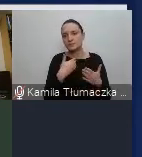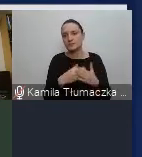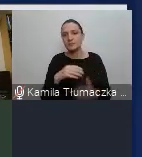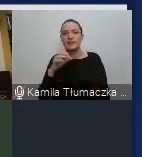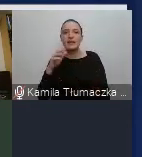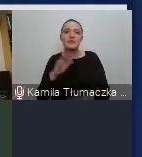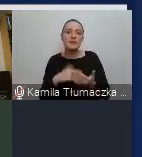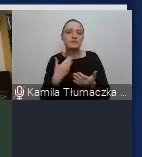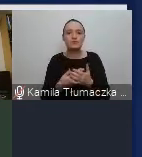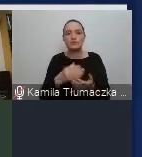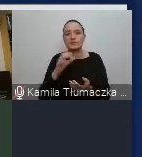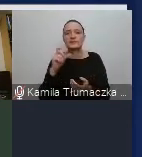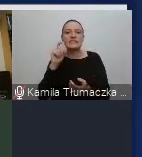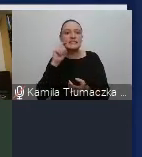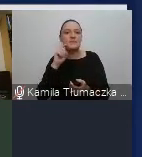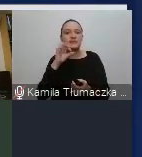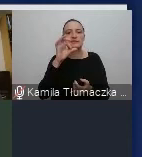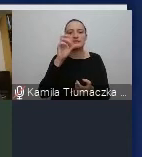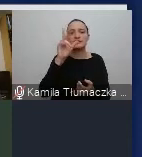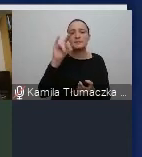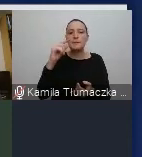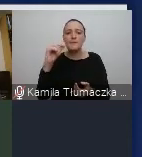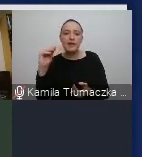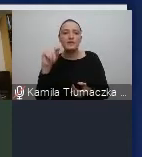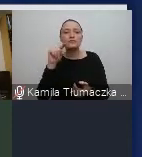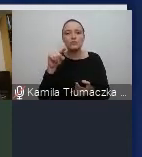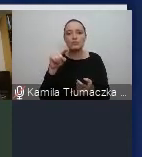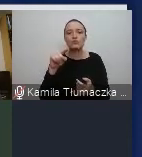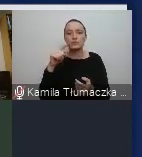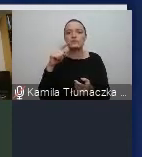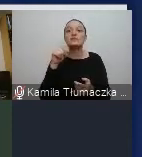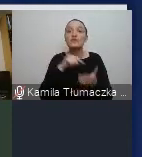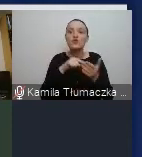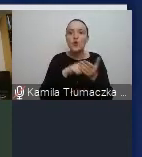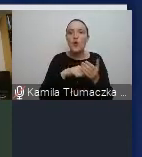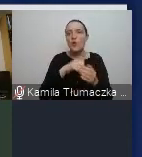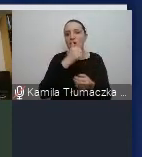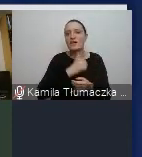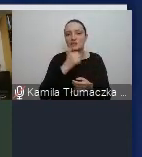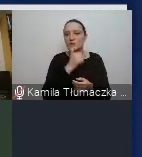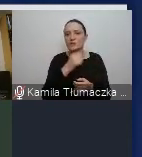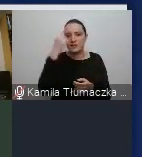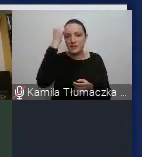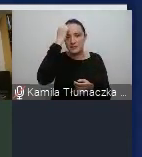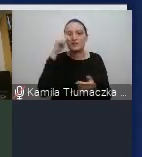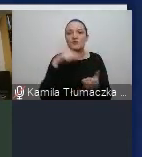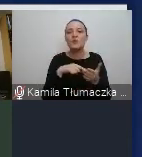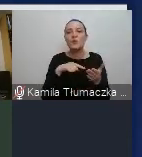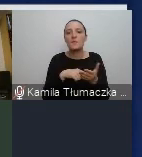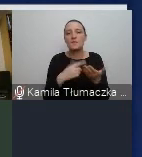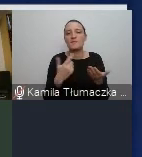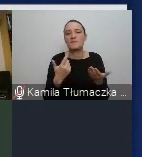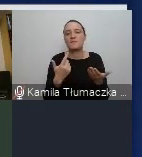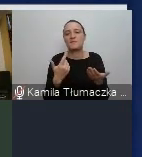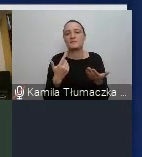takie narzędzie, które na pewno wszyscy Państwo znają, napisałam tutaj zapamiętaj to hasło. Okazało się, że